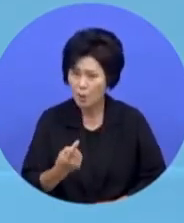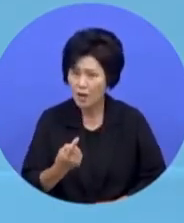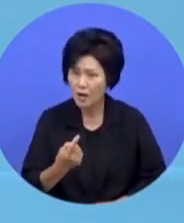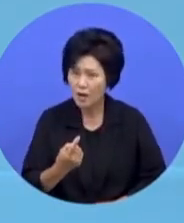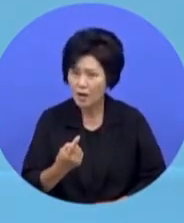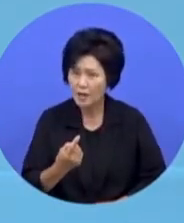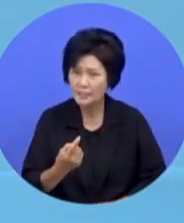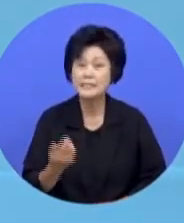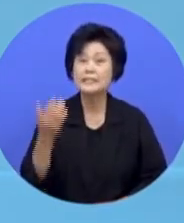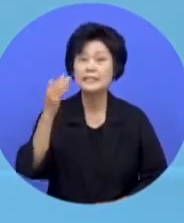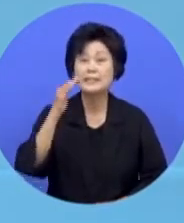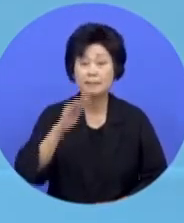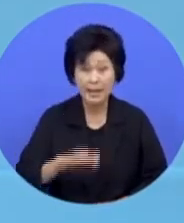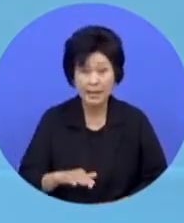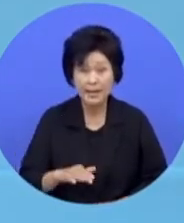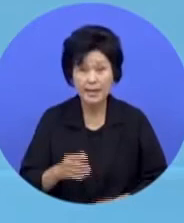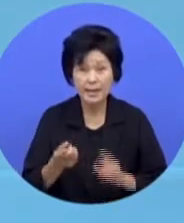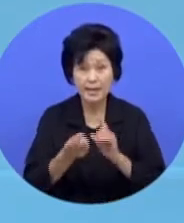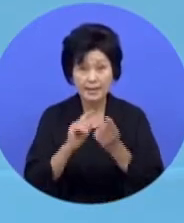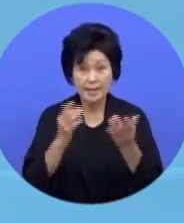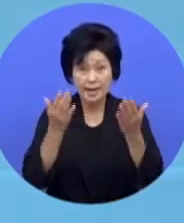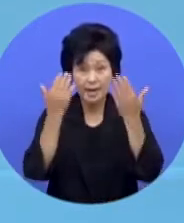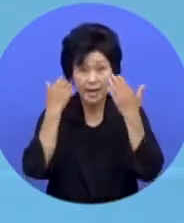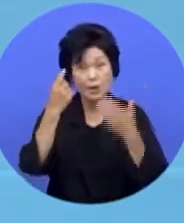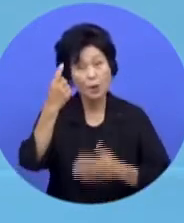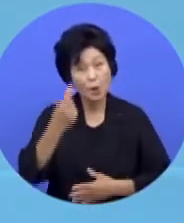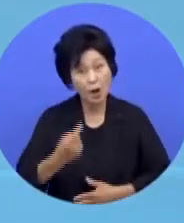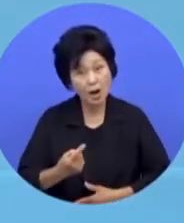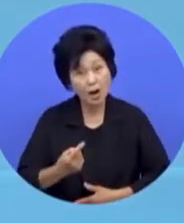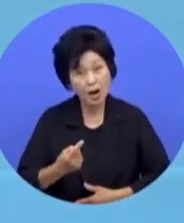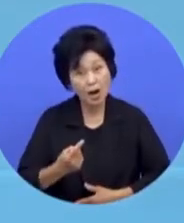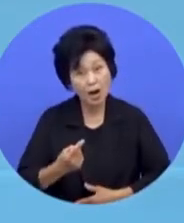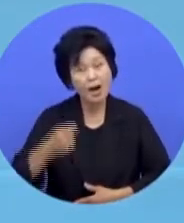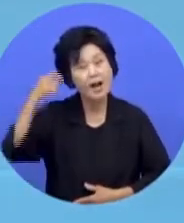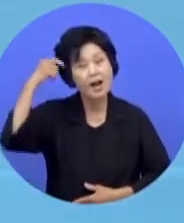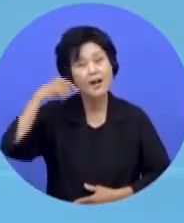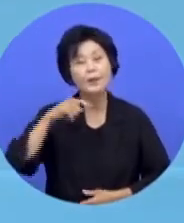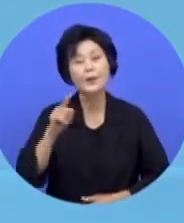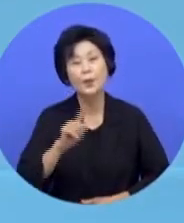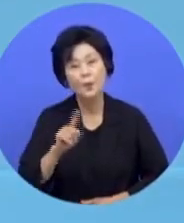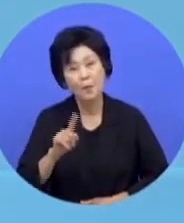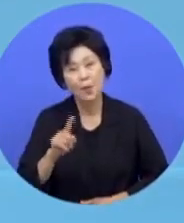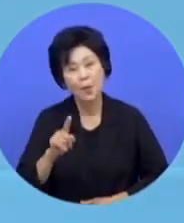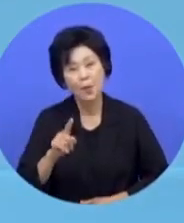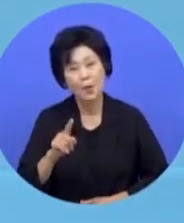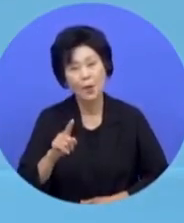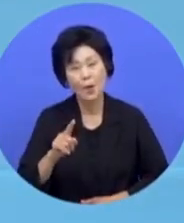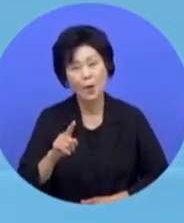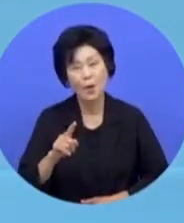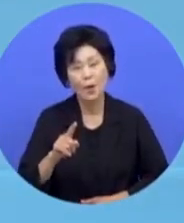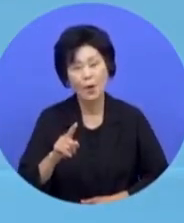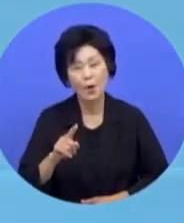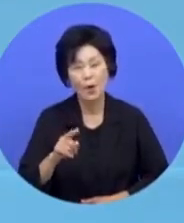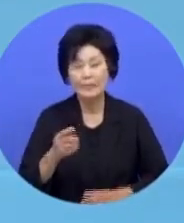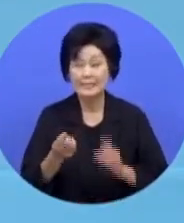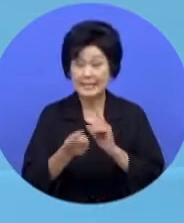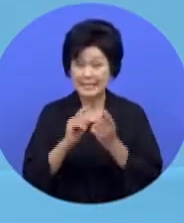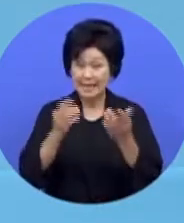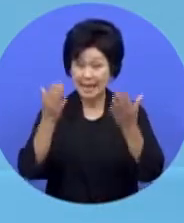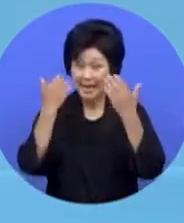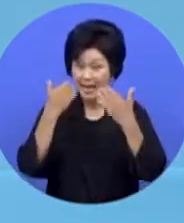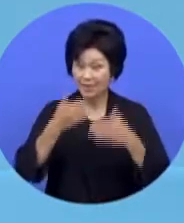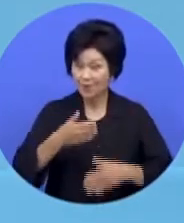와보니까 내가 이렇게 느끼는 게 있잖아요. 그러면 기존에 이렇게 망설이는 학생들도 있을 것이고